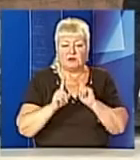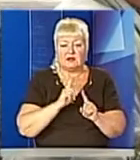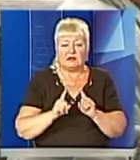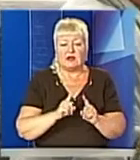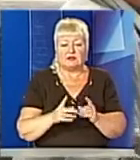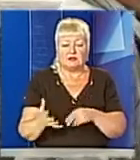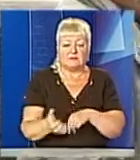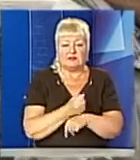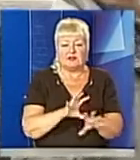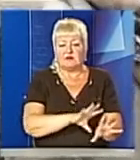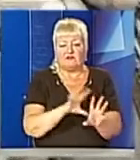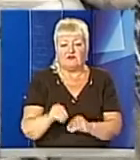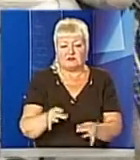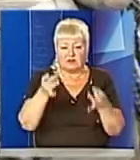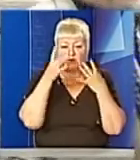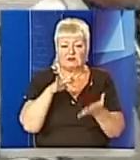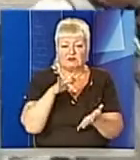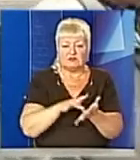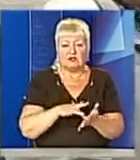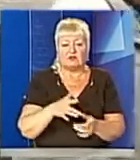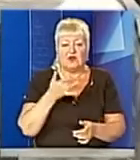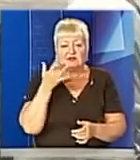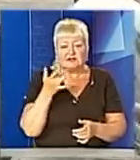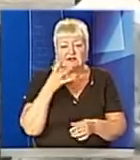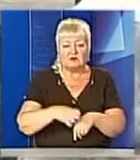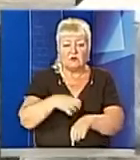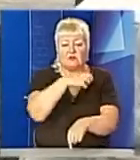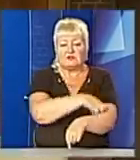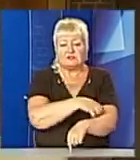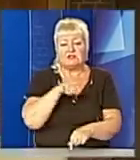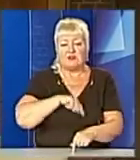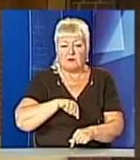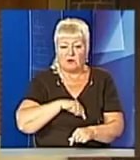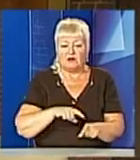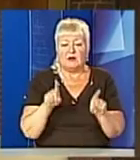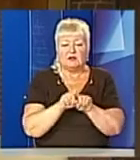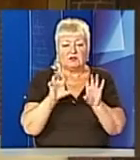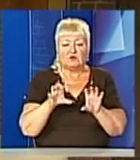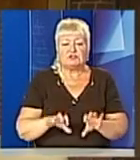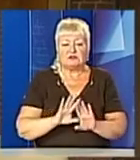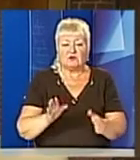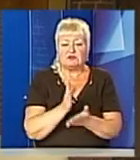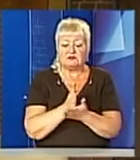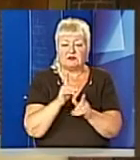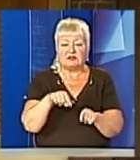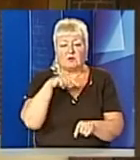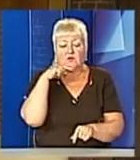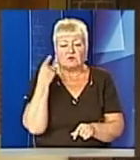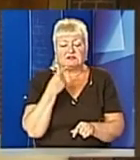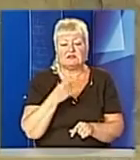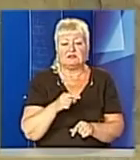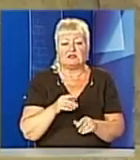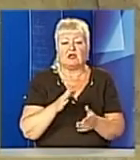підтримали виселення культурного центру з радянськими та комуністичними поглядами. Також незаконність перебування там російських